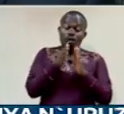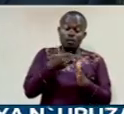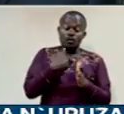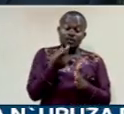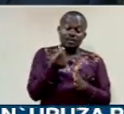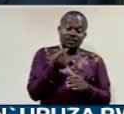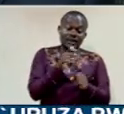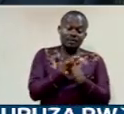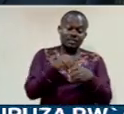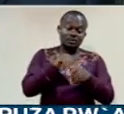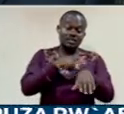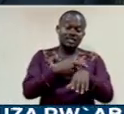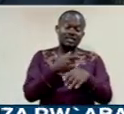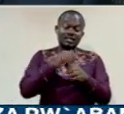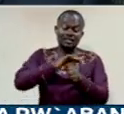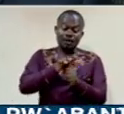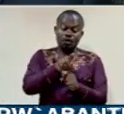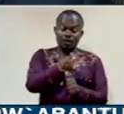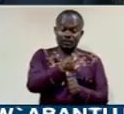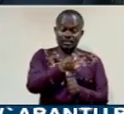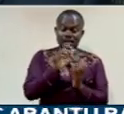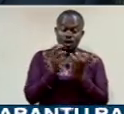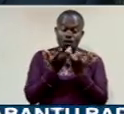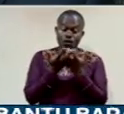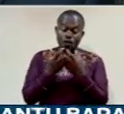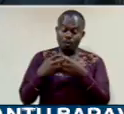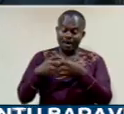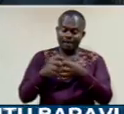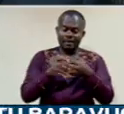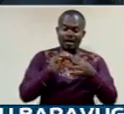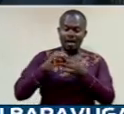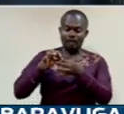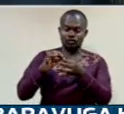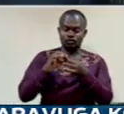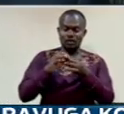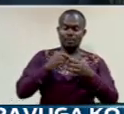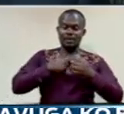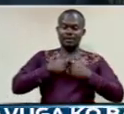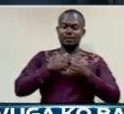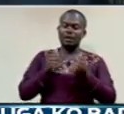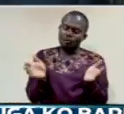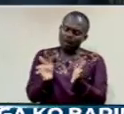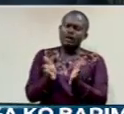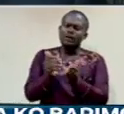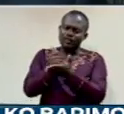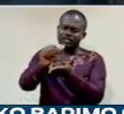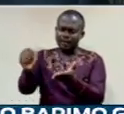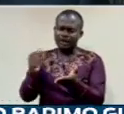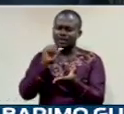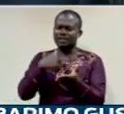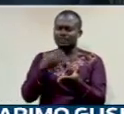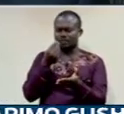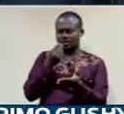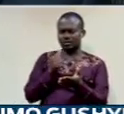corona bwa bumwe bwacu buramuhamagarira gufasha wa wundi ugiye kurara ubusa dufite abanyarwanda n'abanyarwandakazi